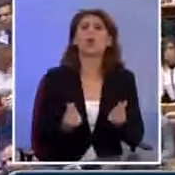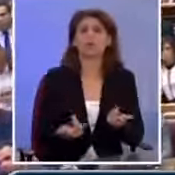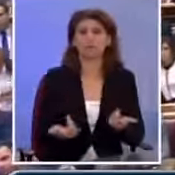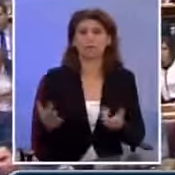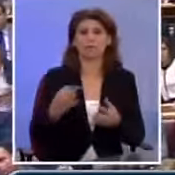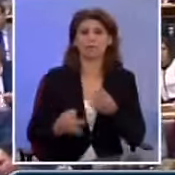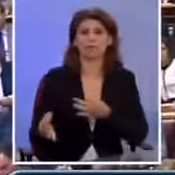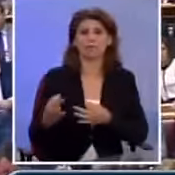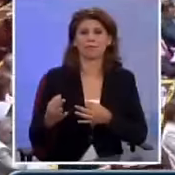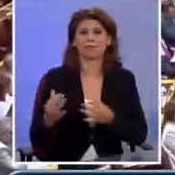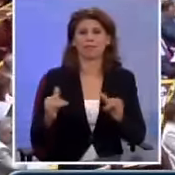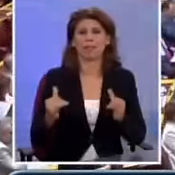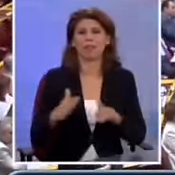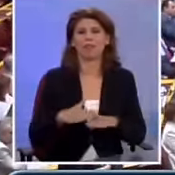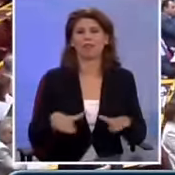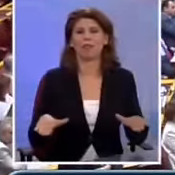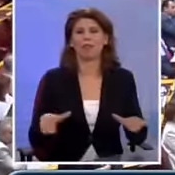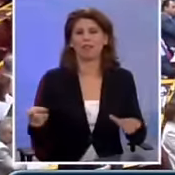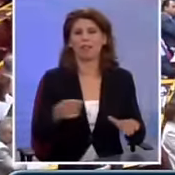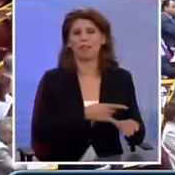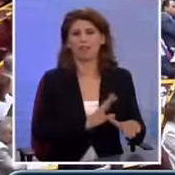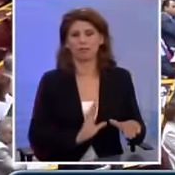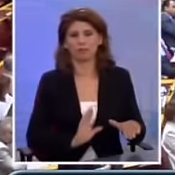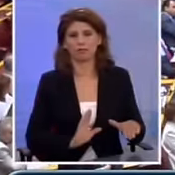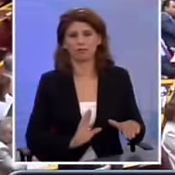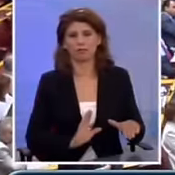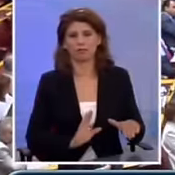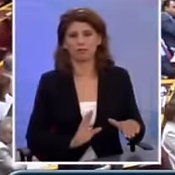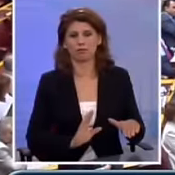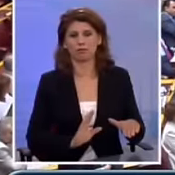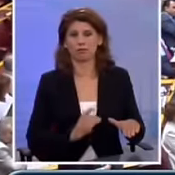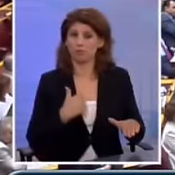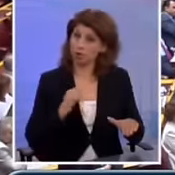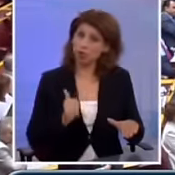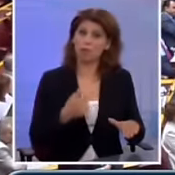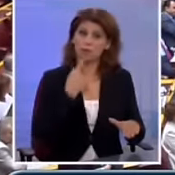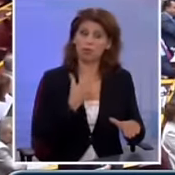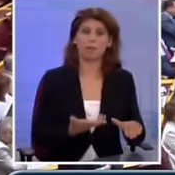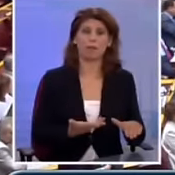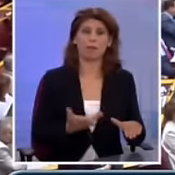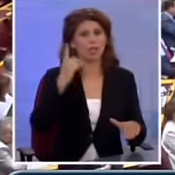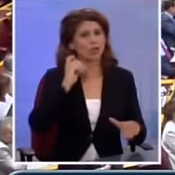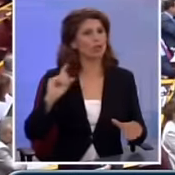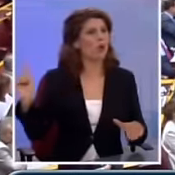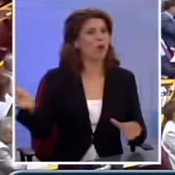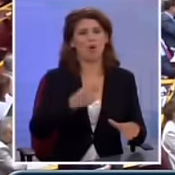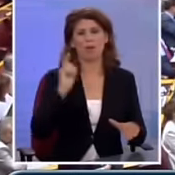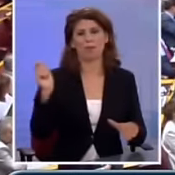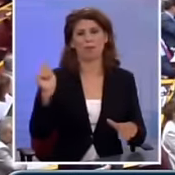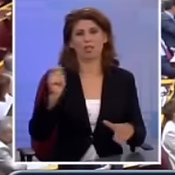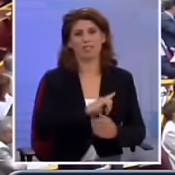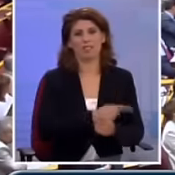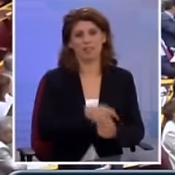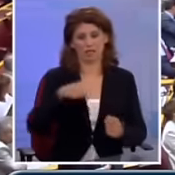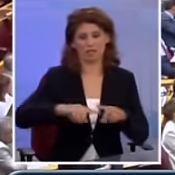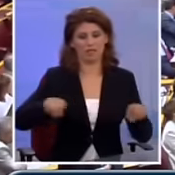Το παιχνίδι τέλειωσε για σας. Το γνωρίζουν όλες οι πολιτικές δυνάμεις αυτή την αίθουσα.